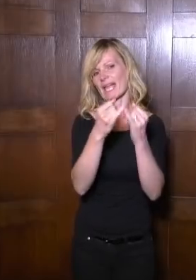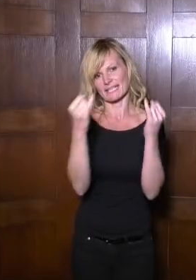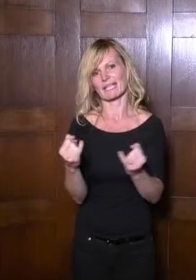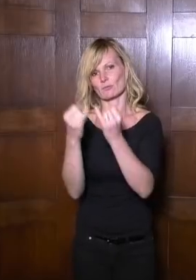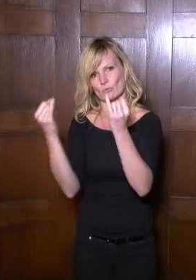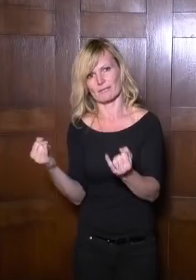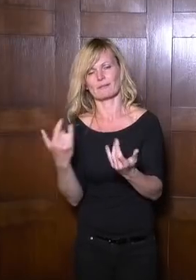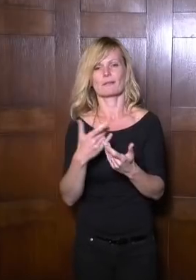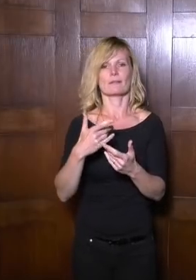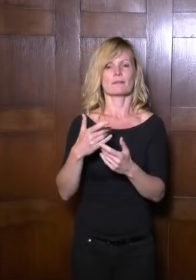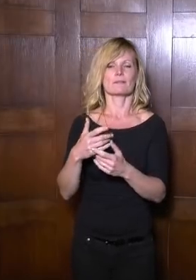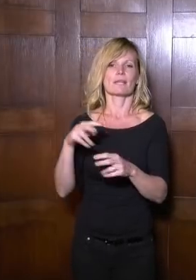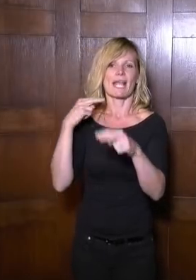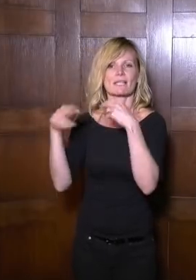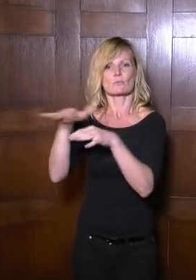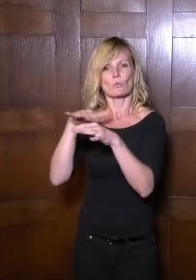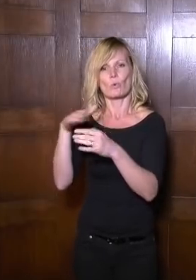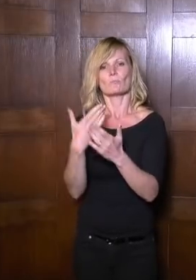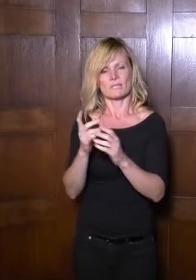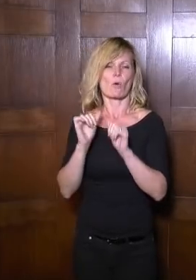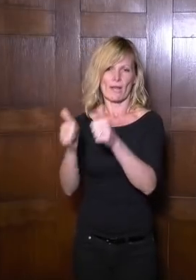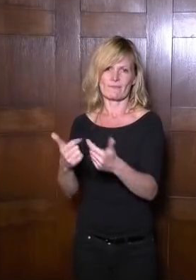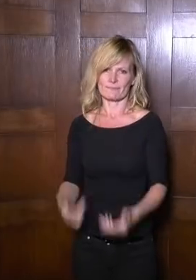Einrichtungen, mit unseren Gastronomen und sehen das dann auch als Hilfestellung.